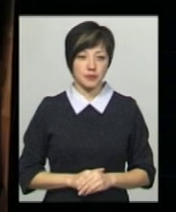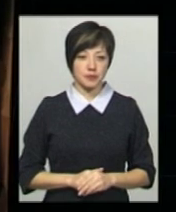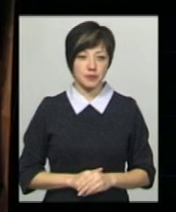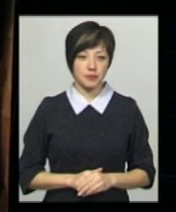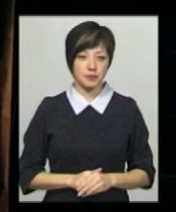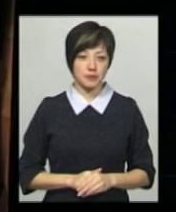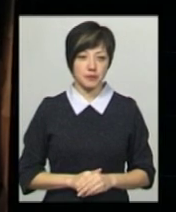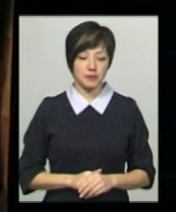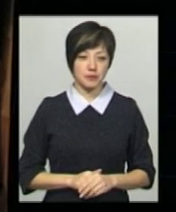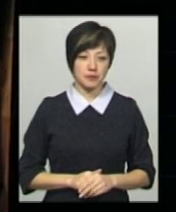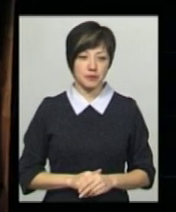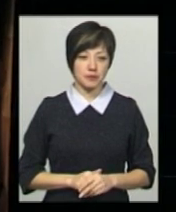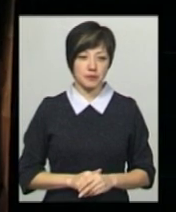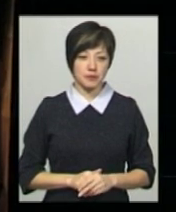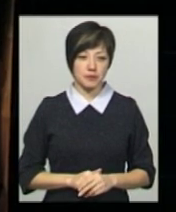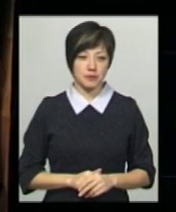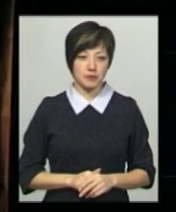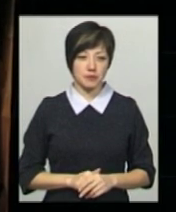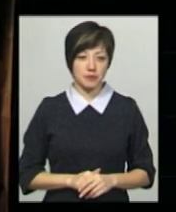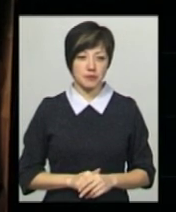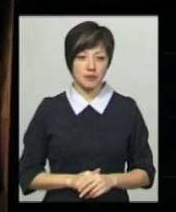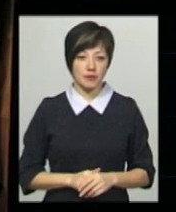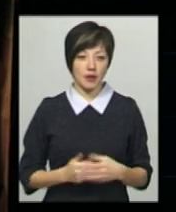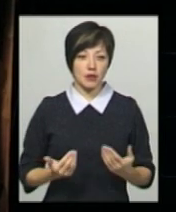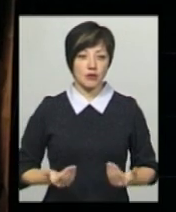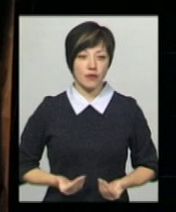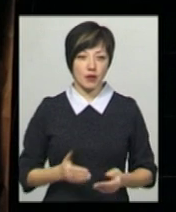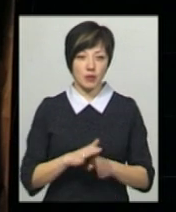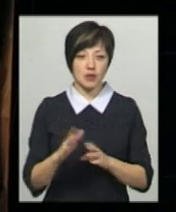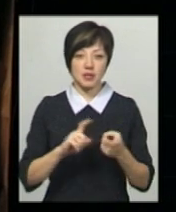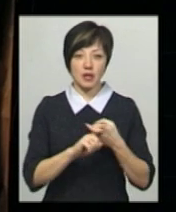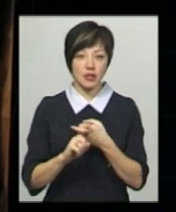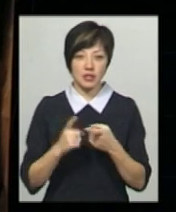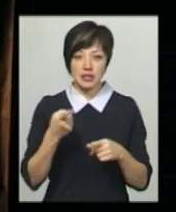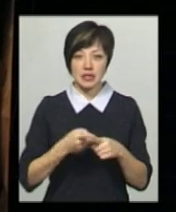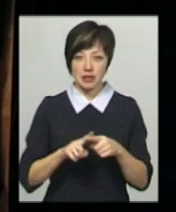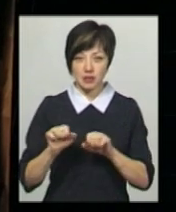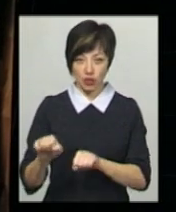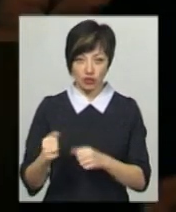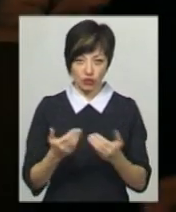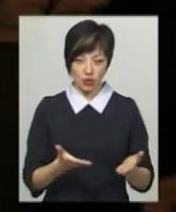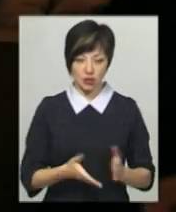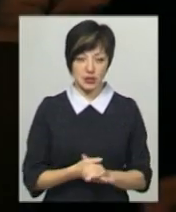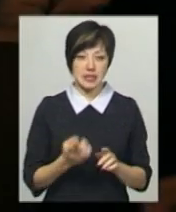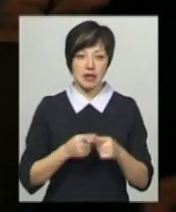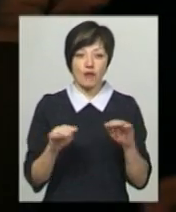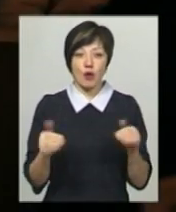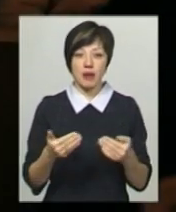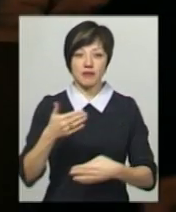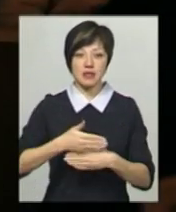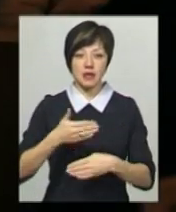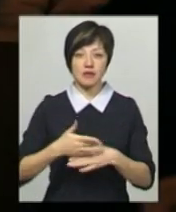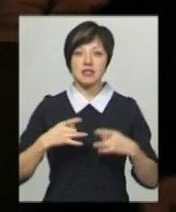Живе наповну. В неї від них залежність. Ти її захищаєш? Це фрагмент вистави